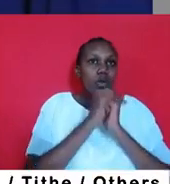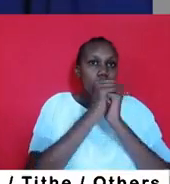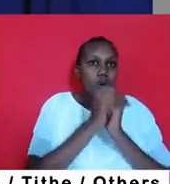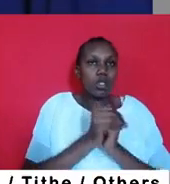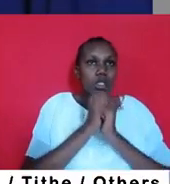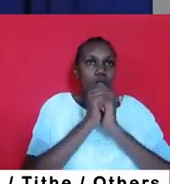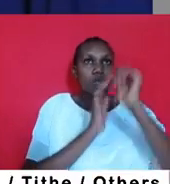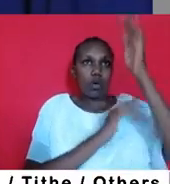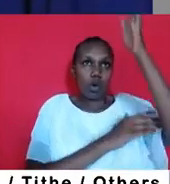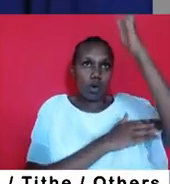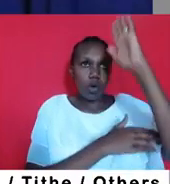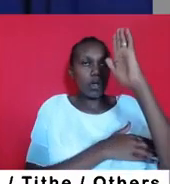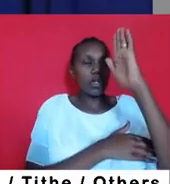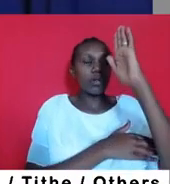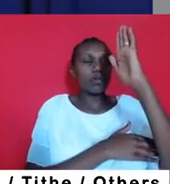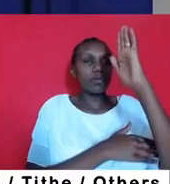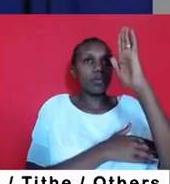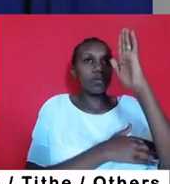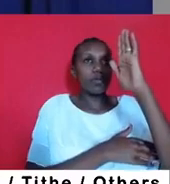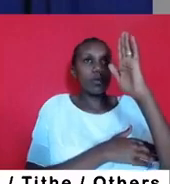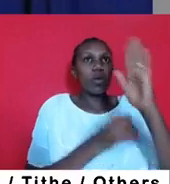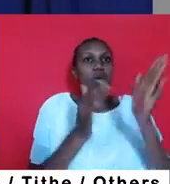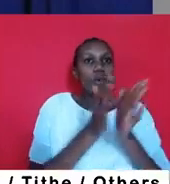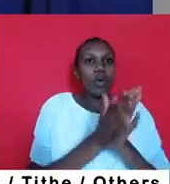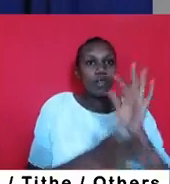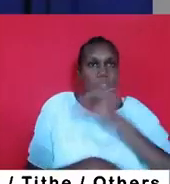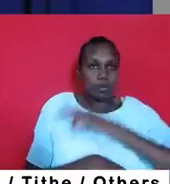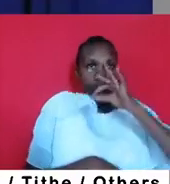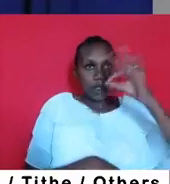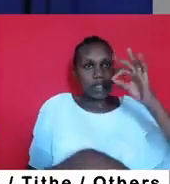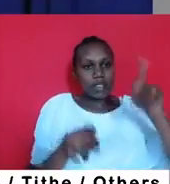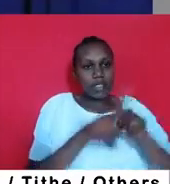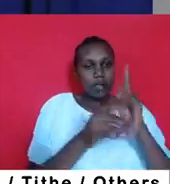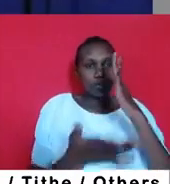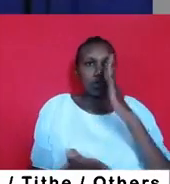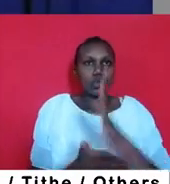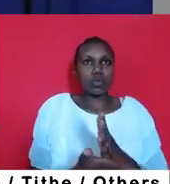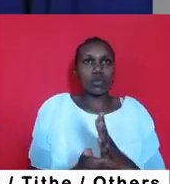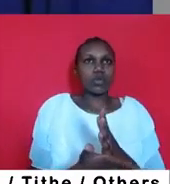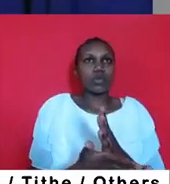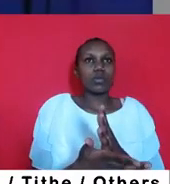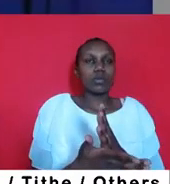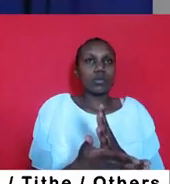Kumwabudu Mungu kwa roho na kwa kweli.